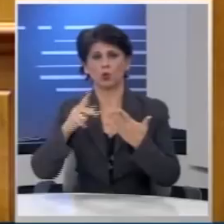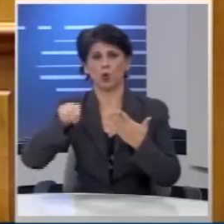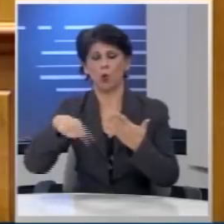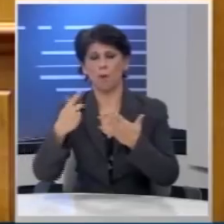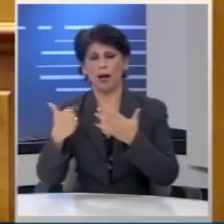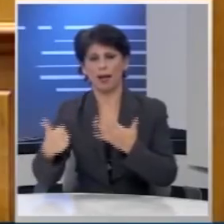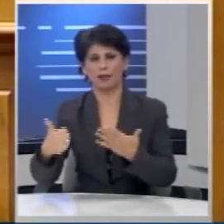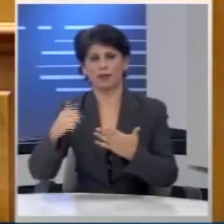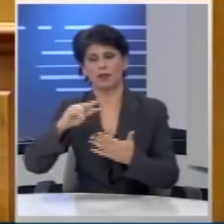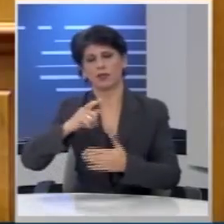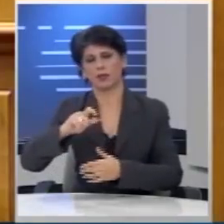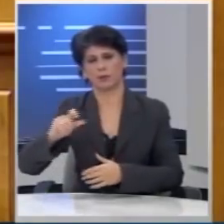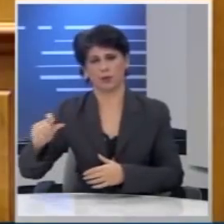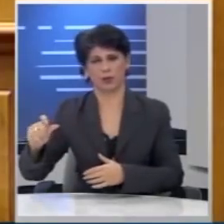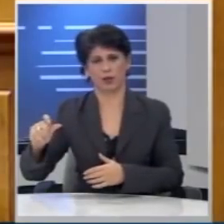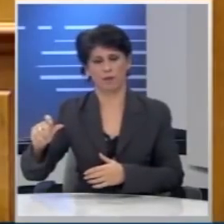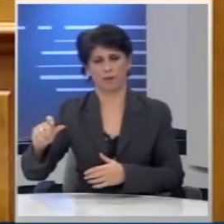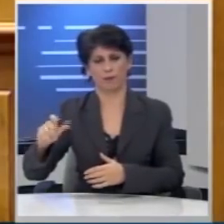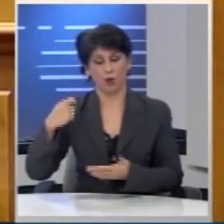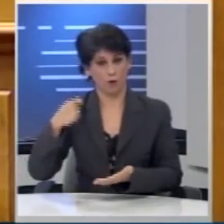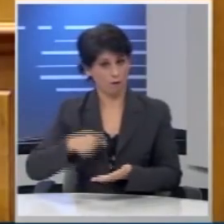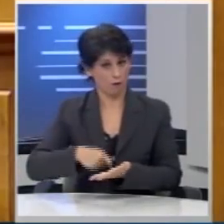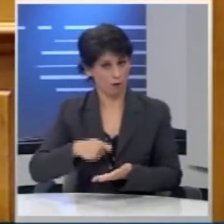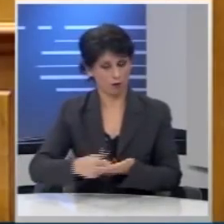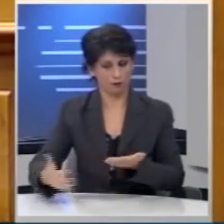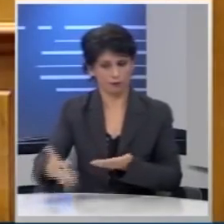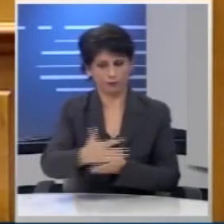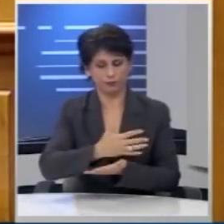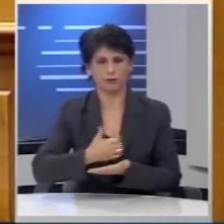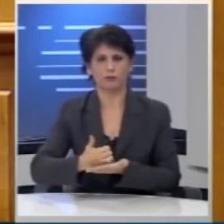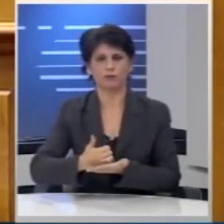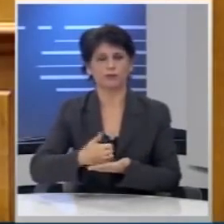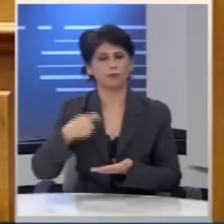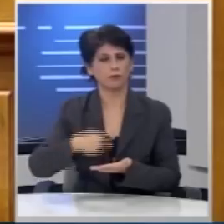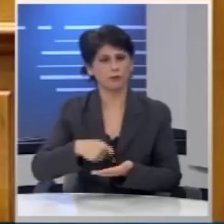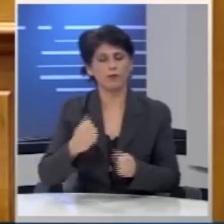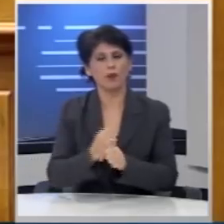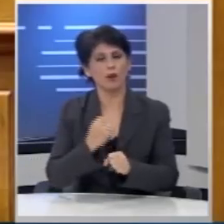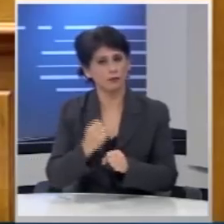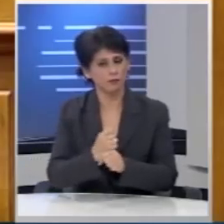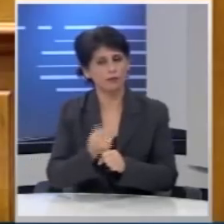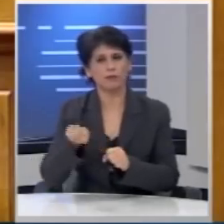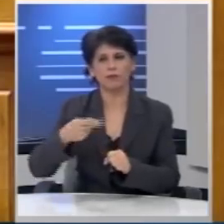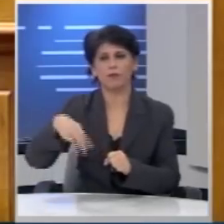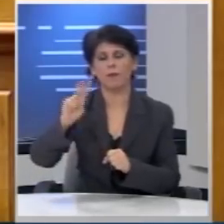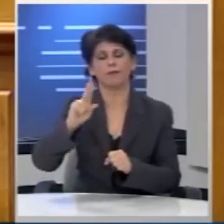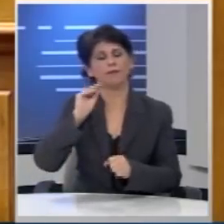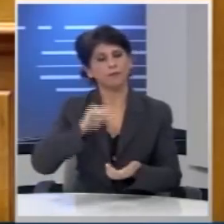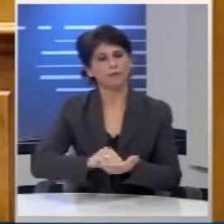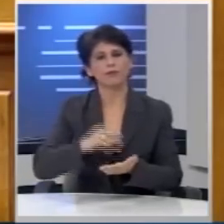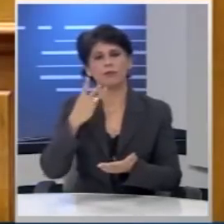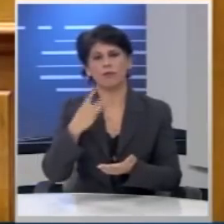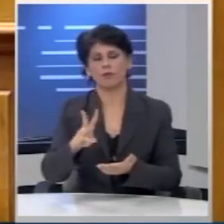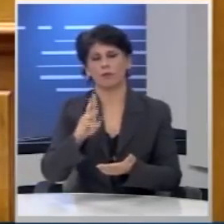28,6 δισεκατομμύρια. Ενώ ο φόρος εισοδήματος που πληρώνουν οι εργαζόμενοι αυξάνεται επίσης